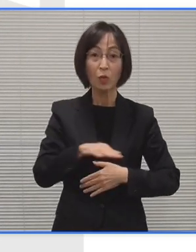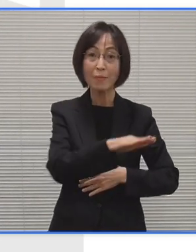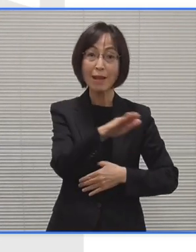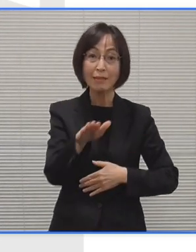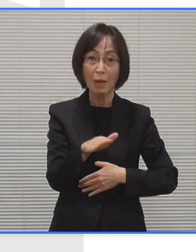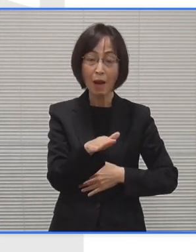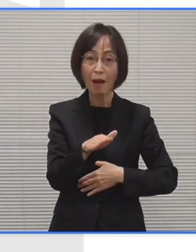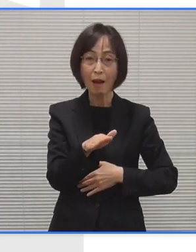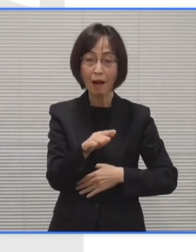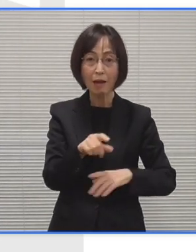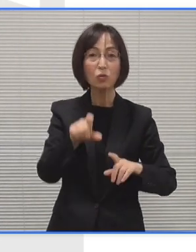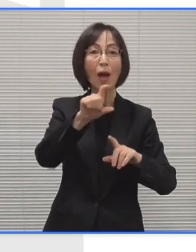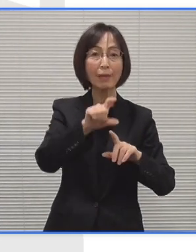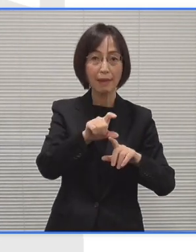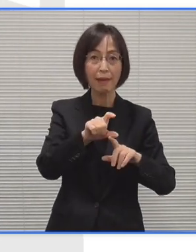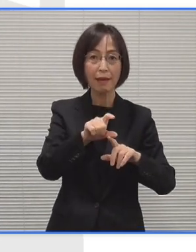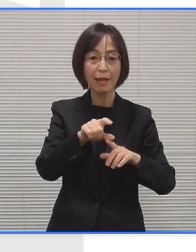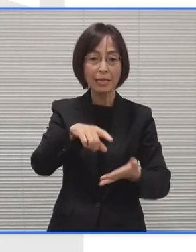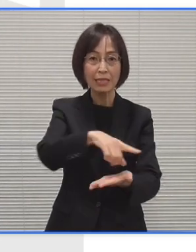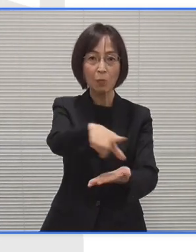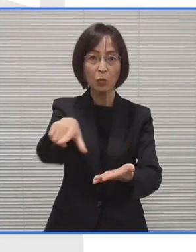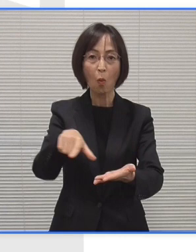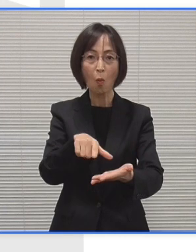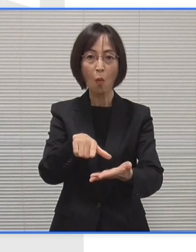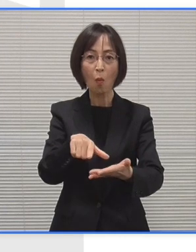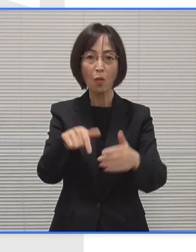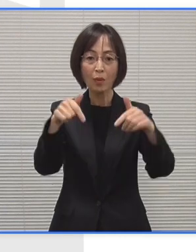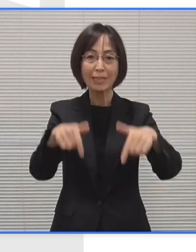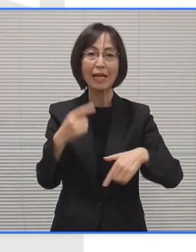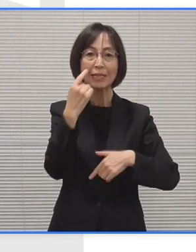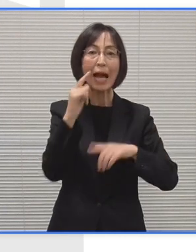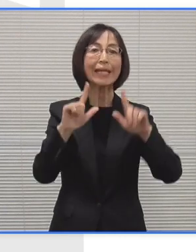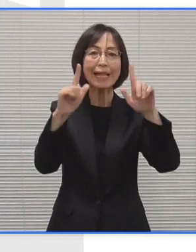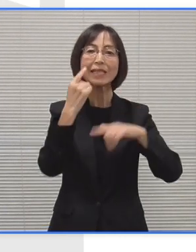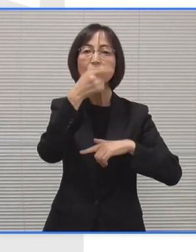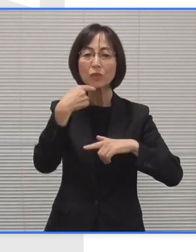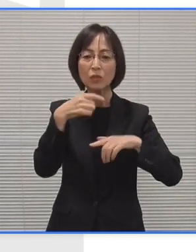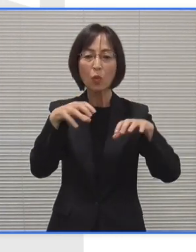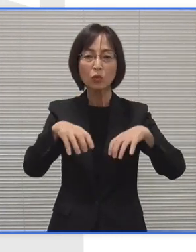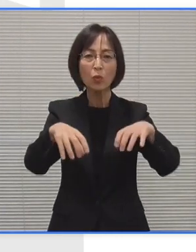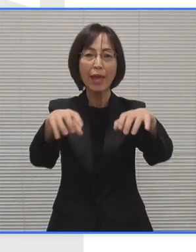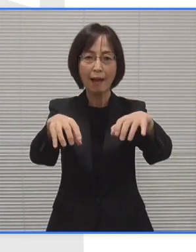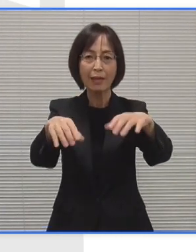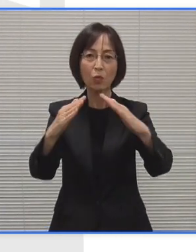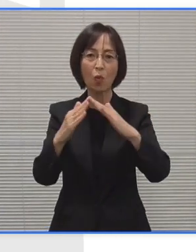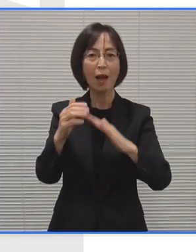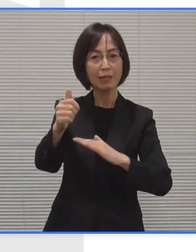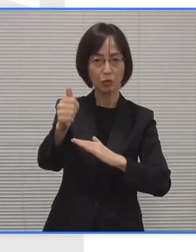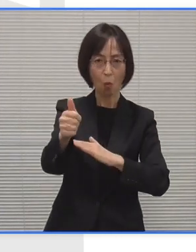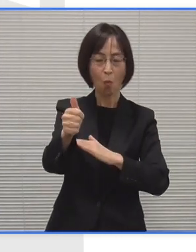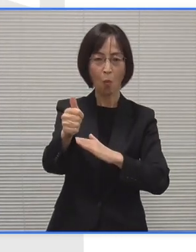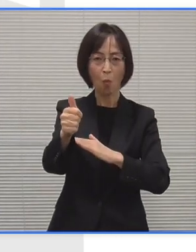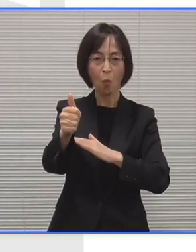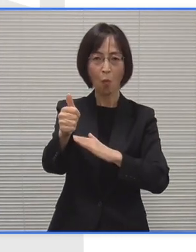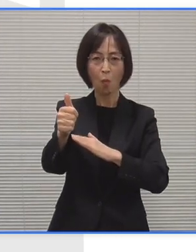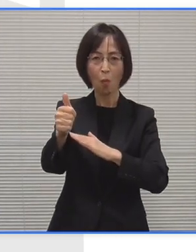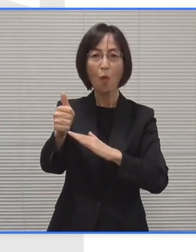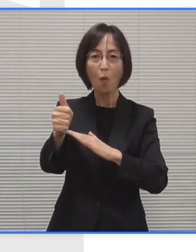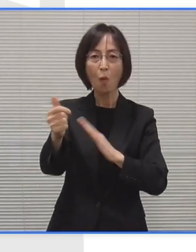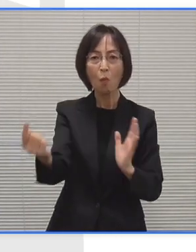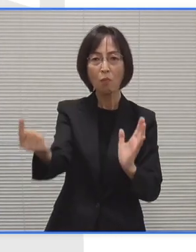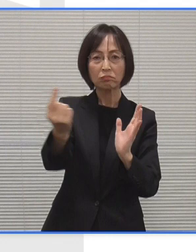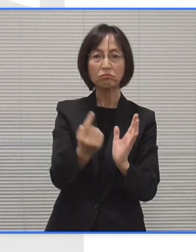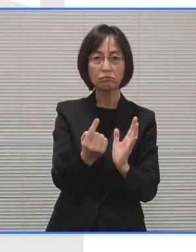に加えまして地元の東口の商店街の会長にもお入りいただきま